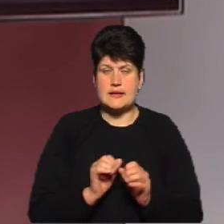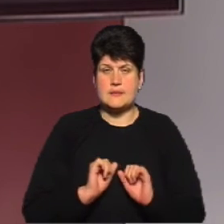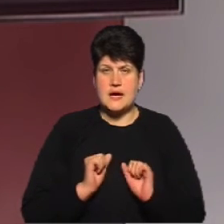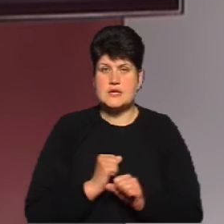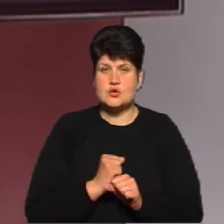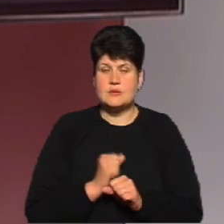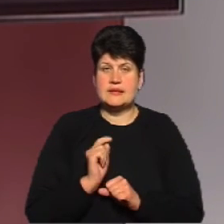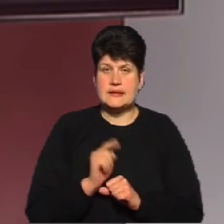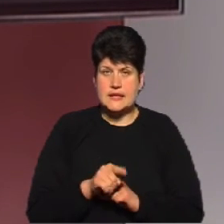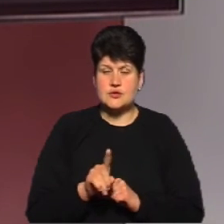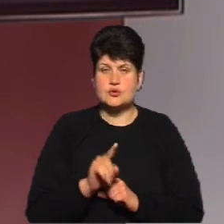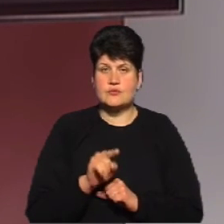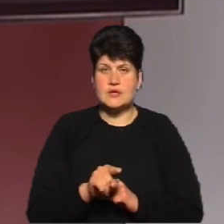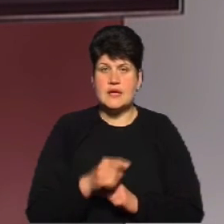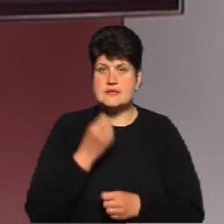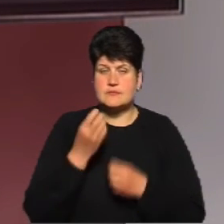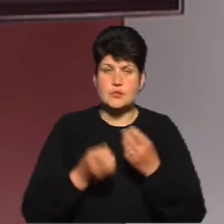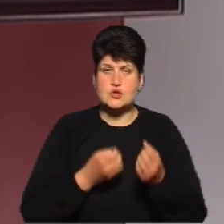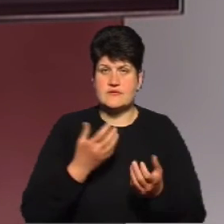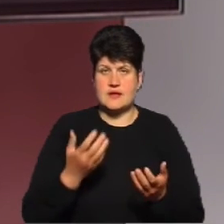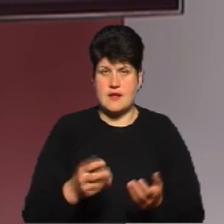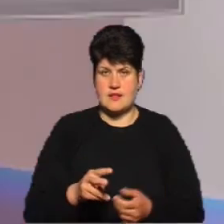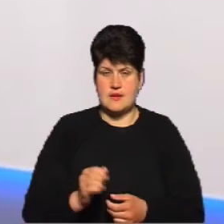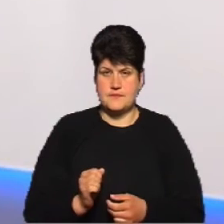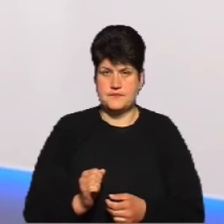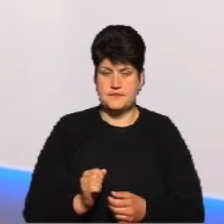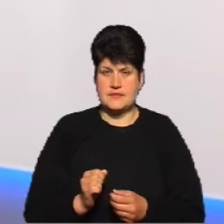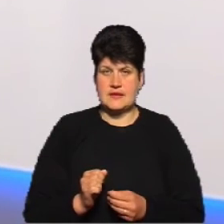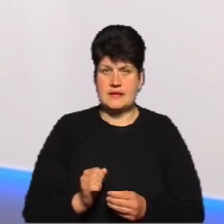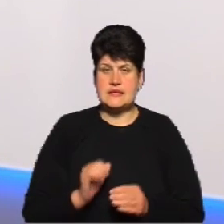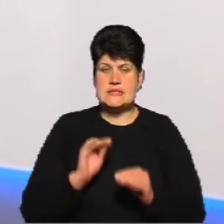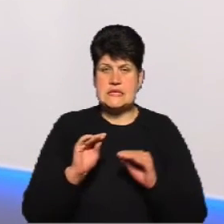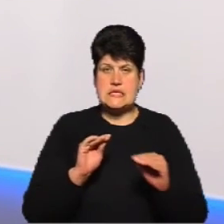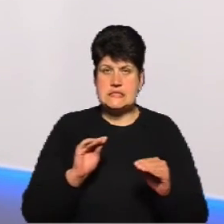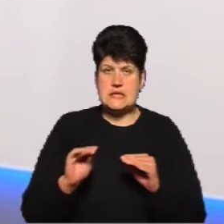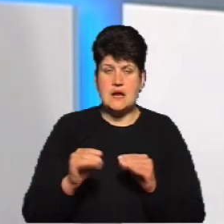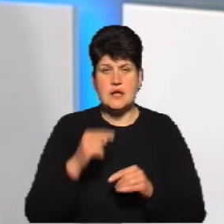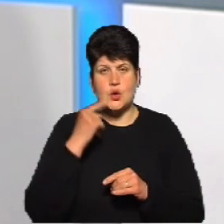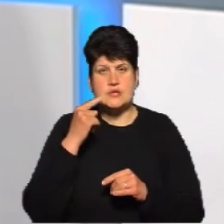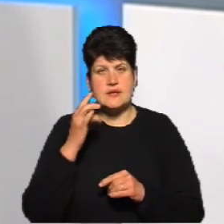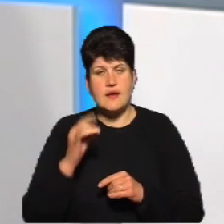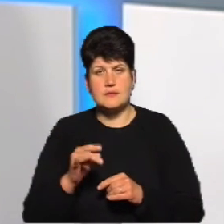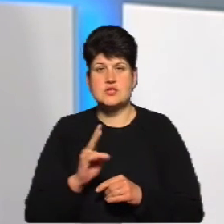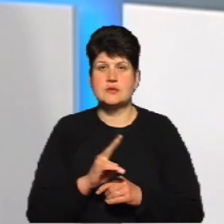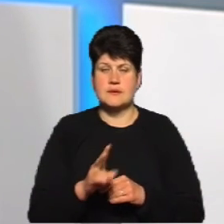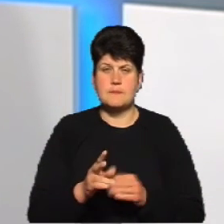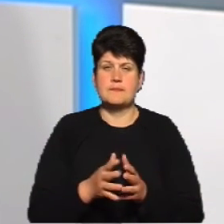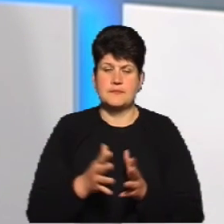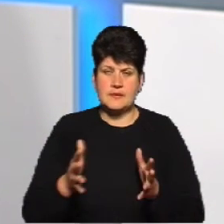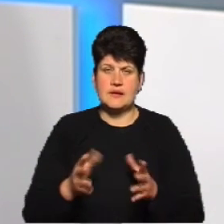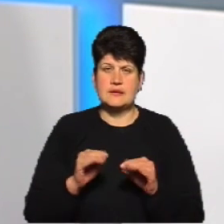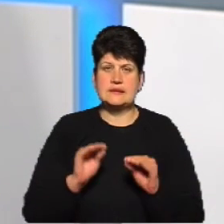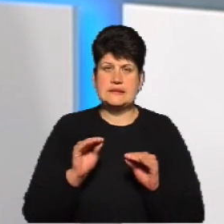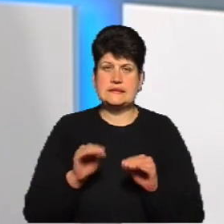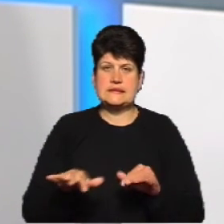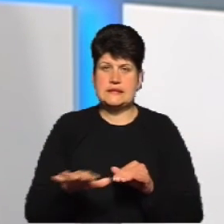тільки цвіла і процвітала. Заселяли ті будинки господарства росіянами чи ким? Так, в основному заселяли ці території